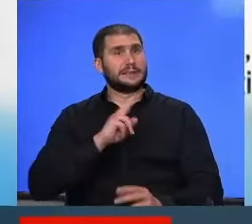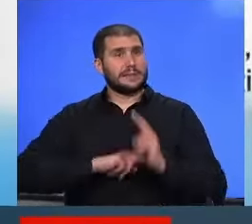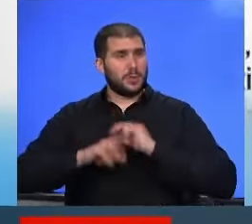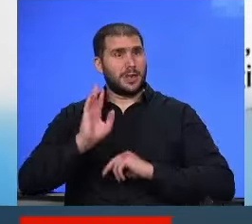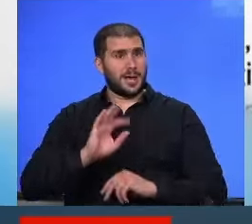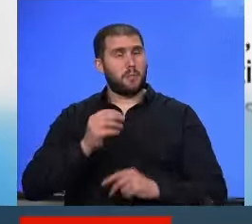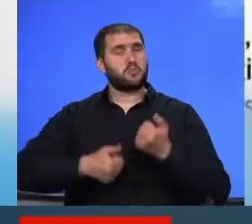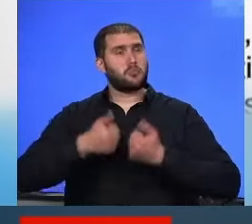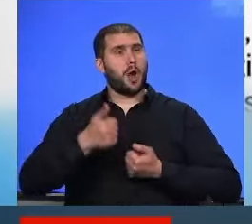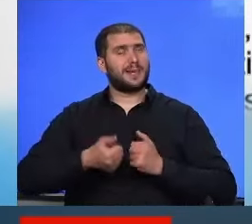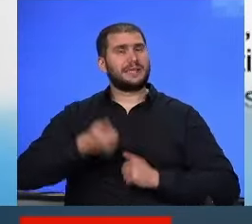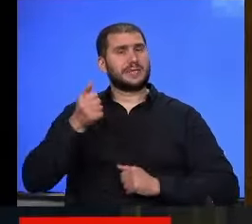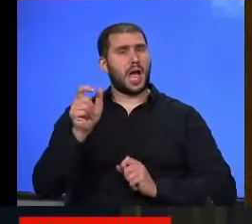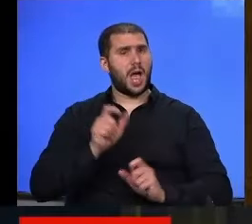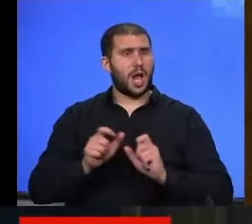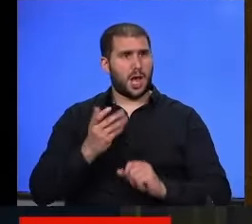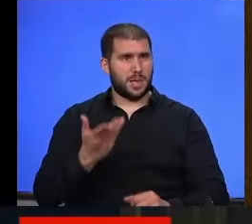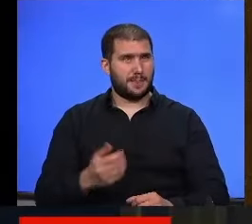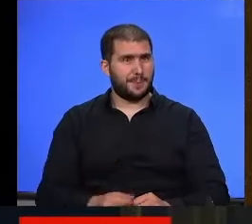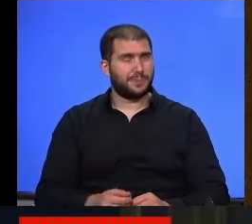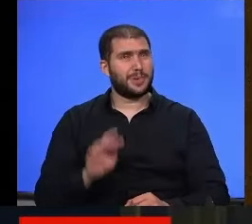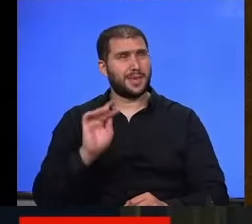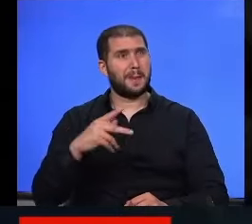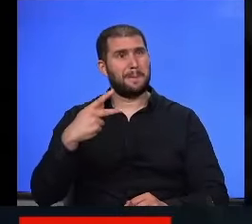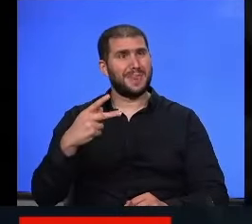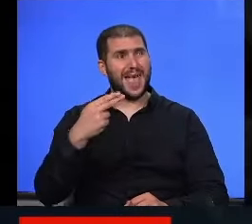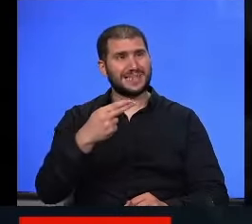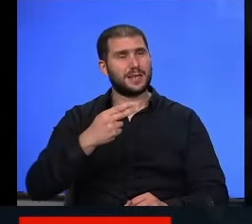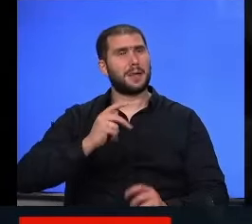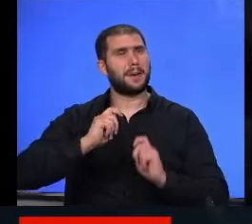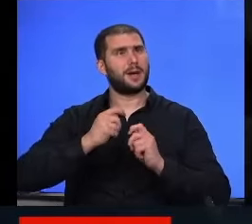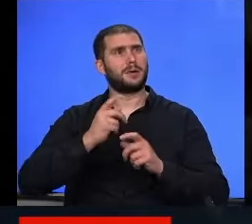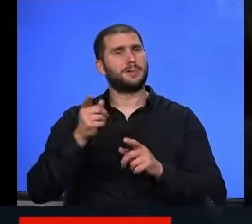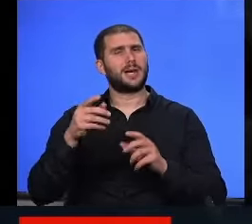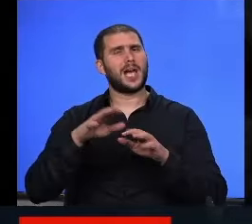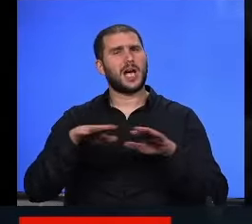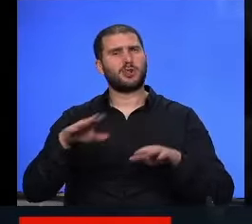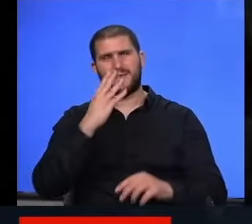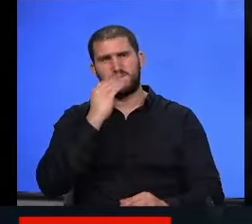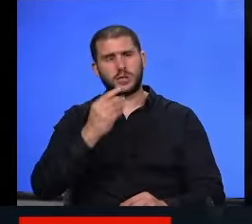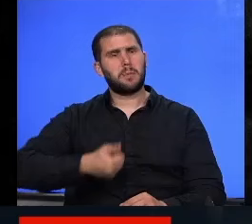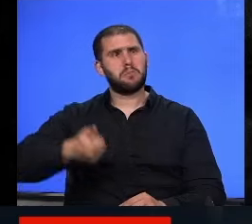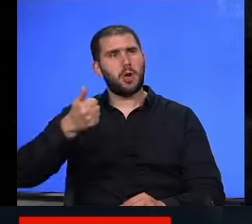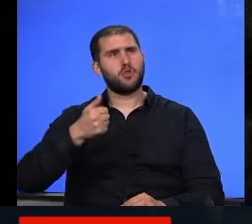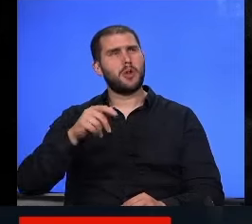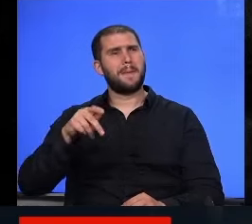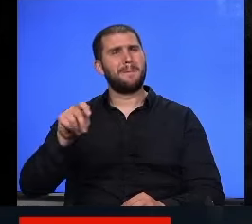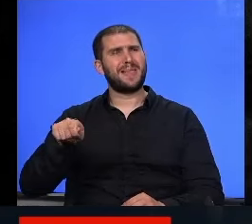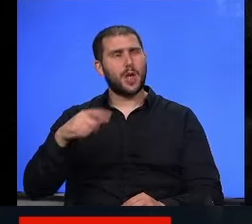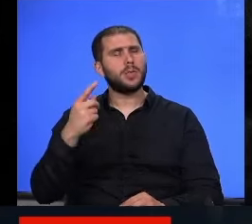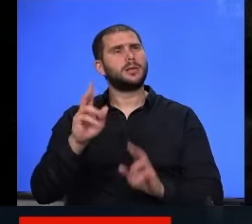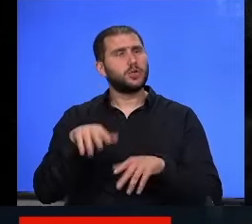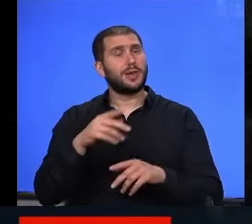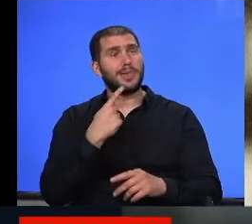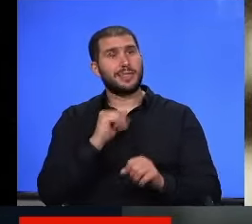של המועמד לשר ההגנה, נגד פיט הגסת, המגיש מרשת פוקס שנבחר לעמוד בראש הפנטגון, צצו כעת